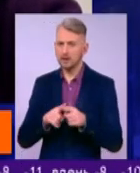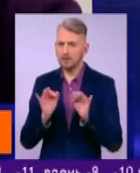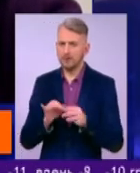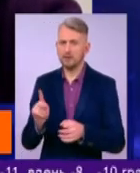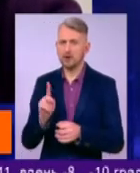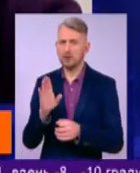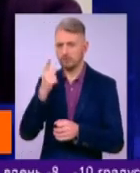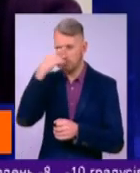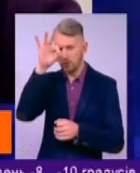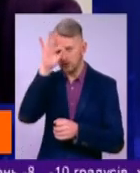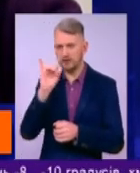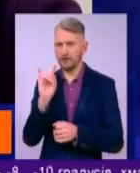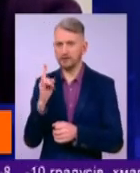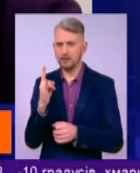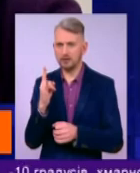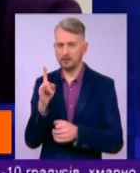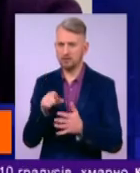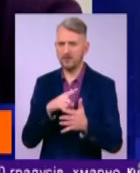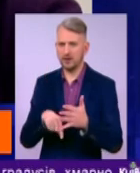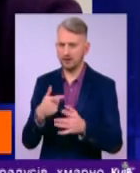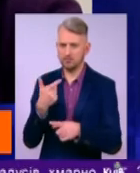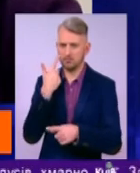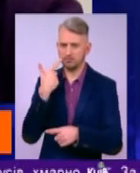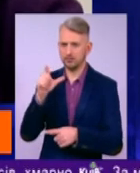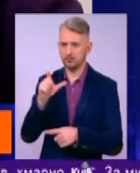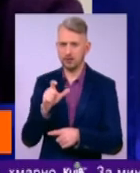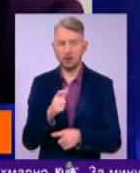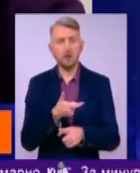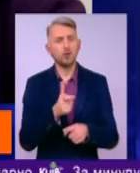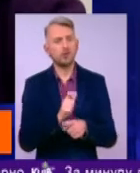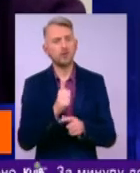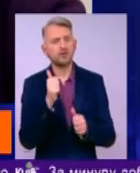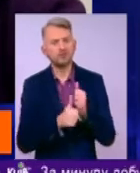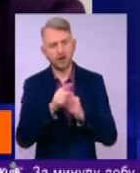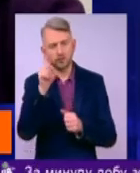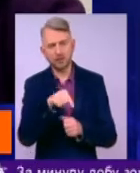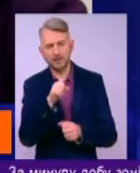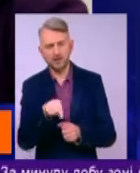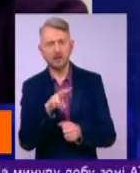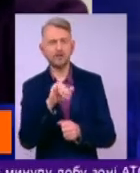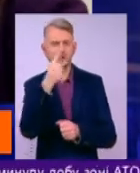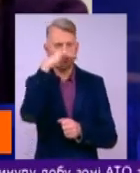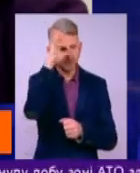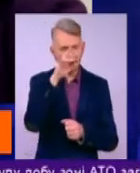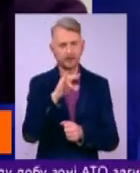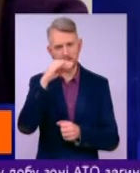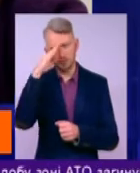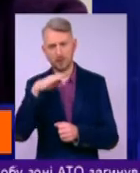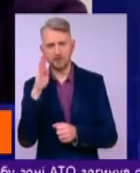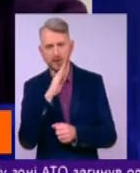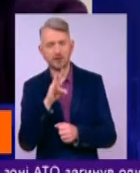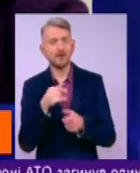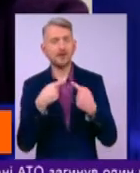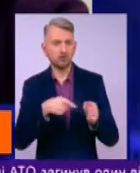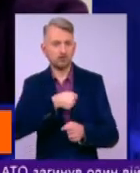в поліції дитині переважно не вірять? Досить часто не вірять ні поліцейські, ні батьки, ні інші